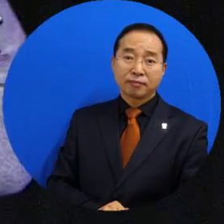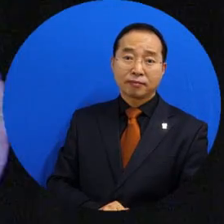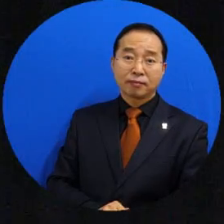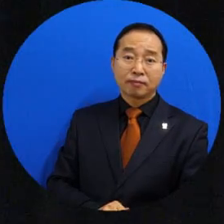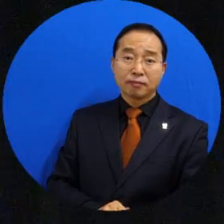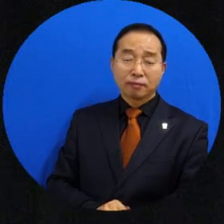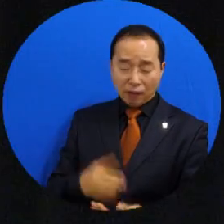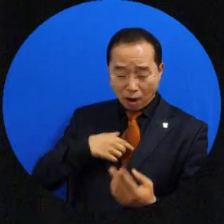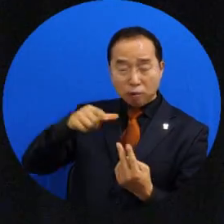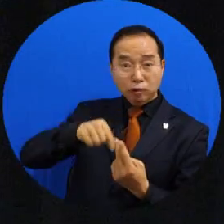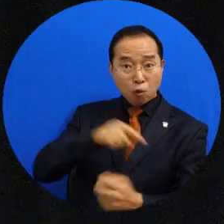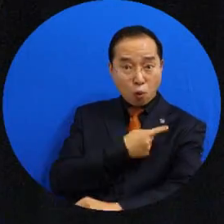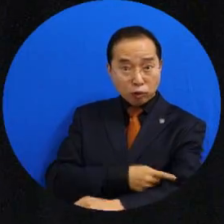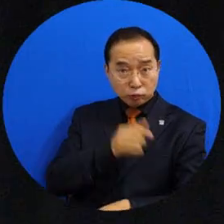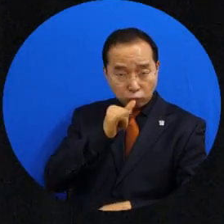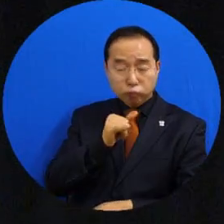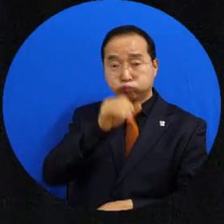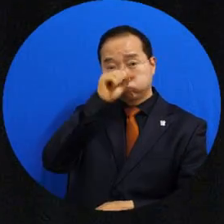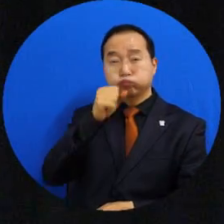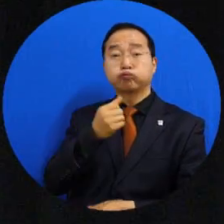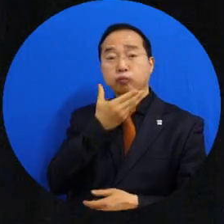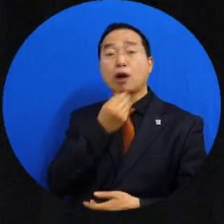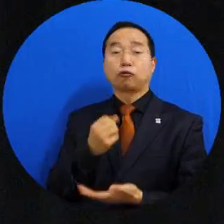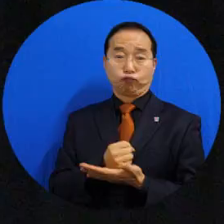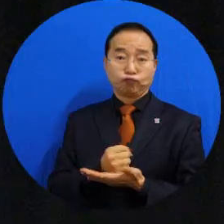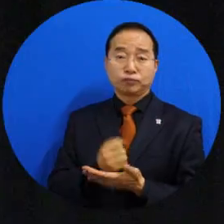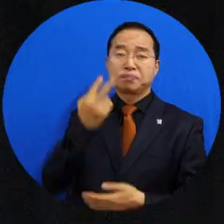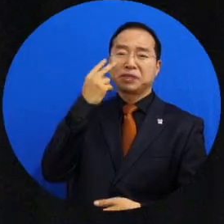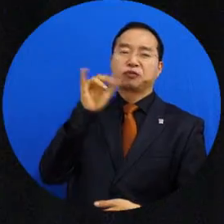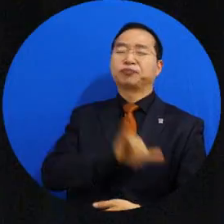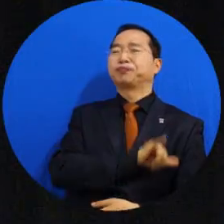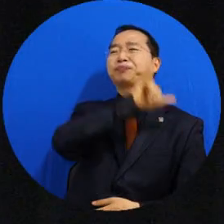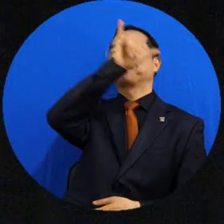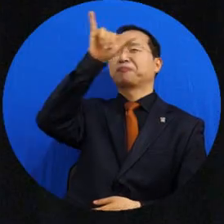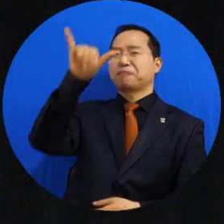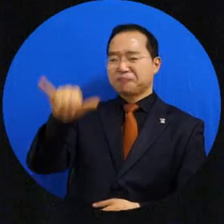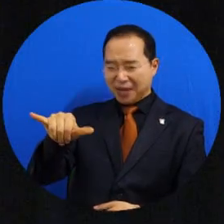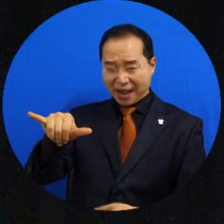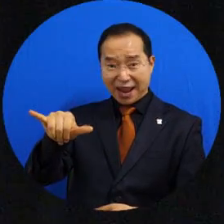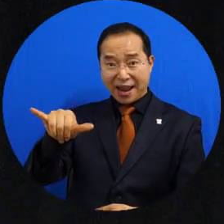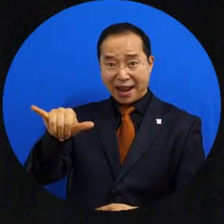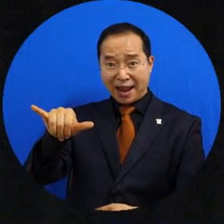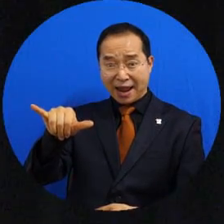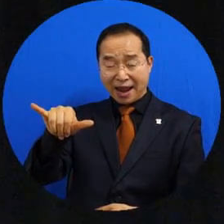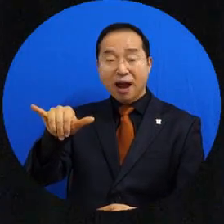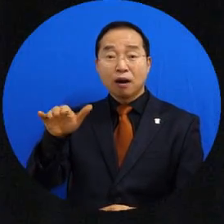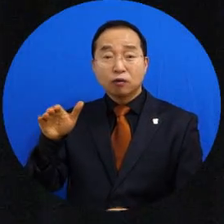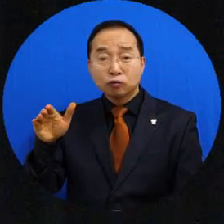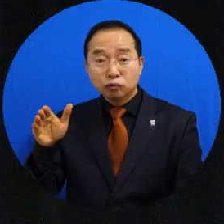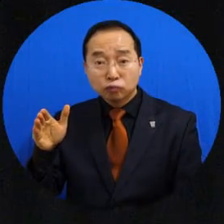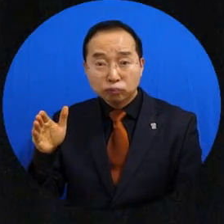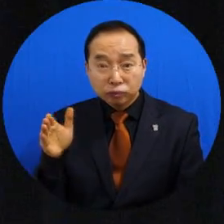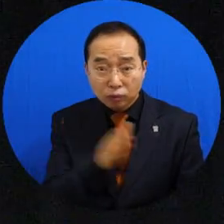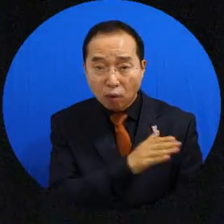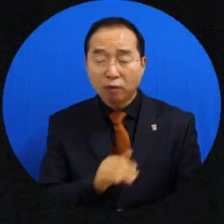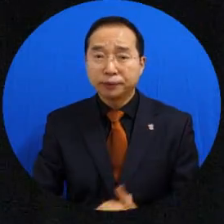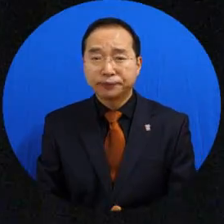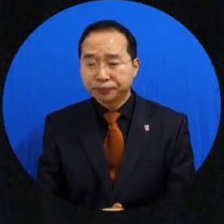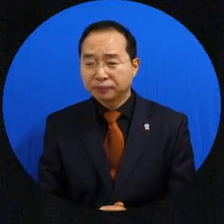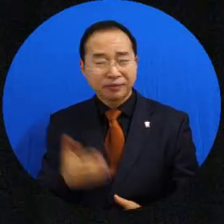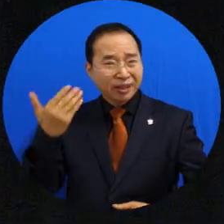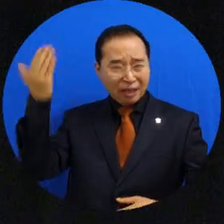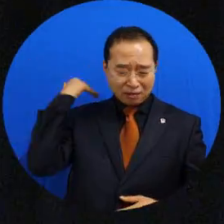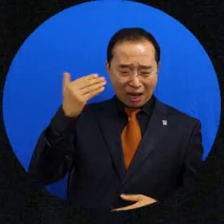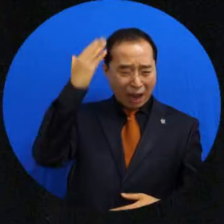굉장히 행운이었죠, 어떻게 보면은. 그래서 저는 미국에 딱 도착했는데 그때 처음으로 저는